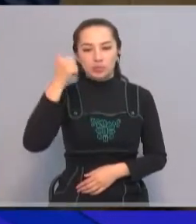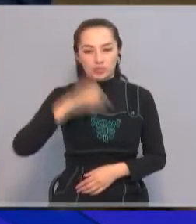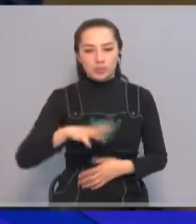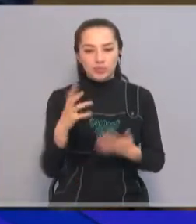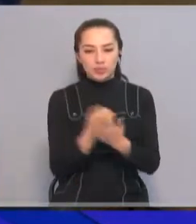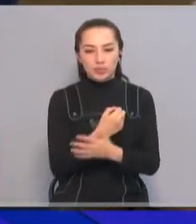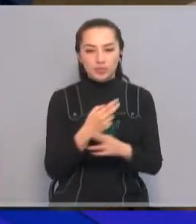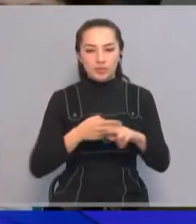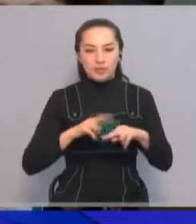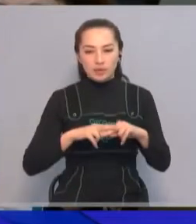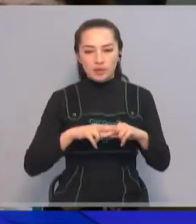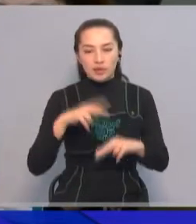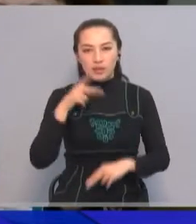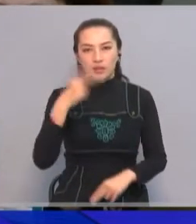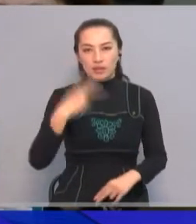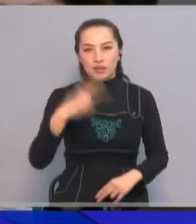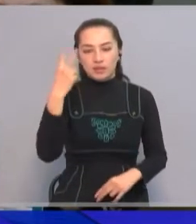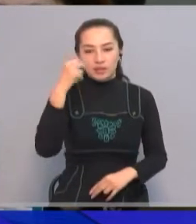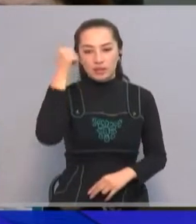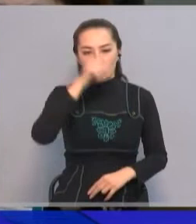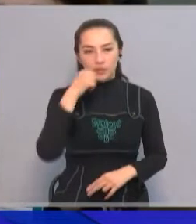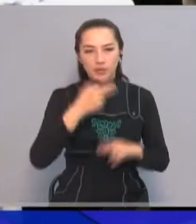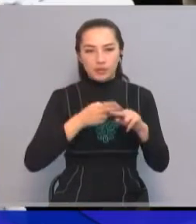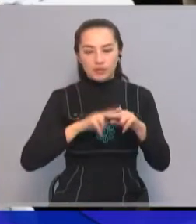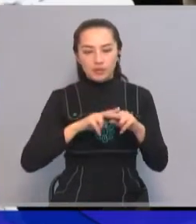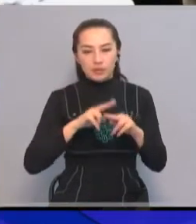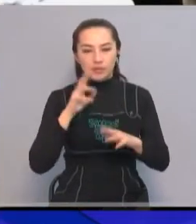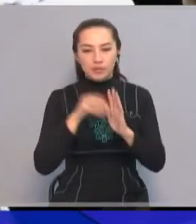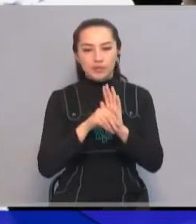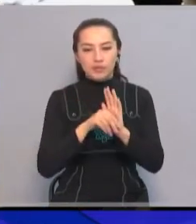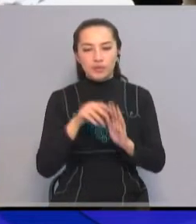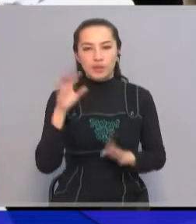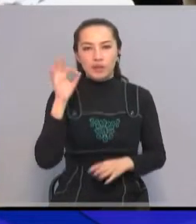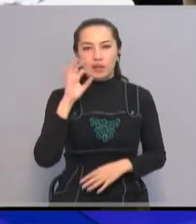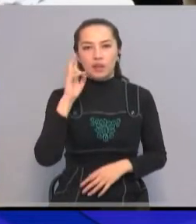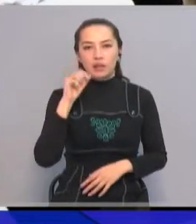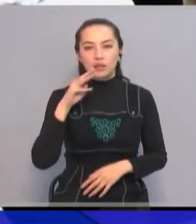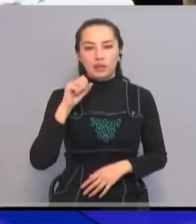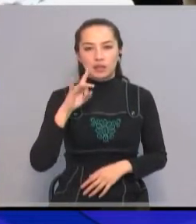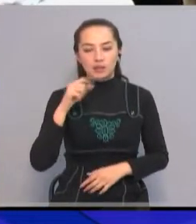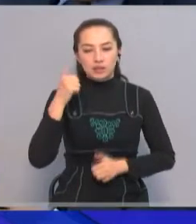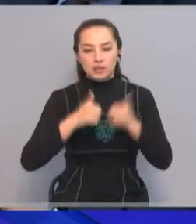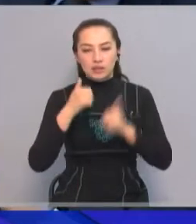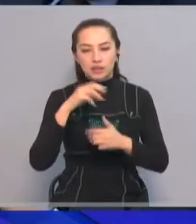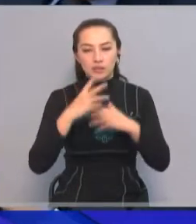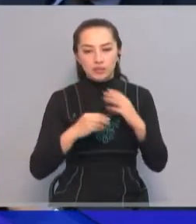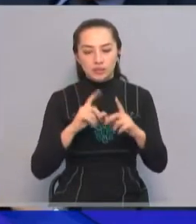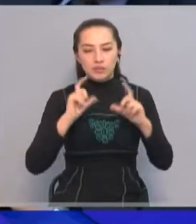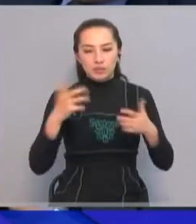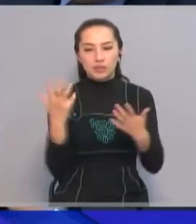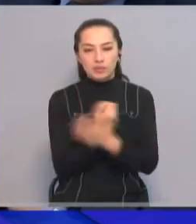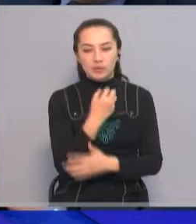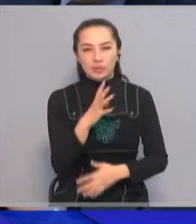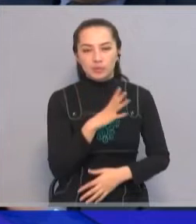иегері. 2022 жылдың қаңтар айында Біріккен Араб Әмірлігінің Катар қаласында өтетін әлем чемпионатына жолдаманы жеңіп